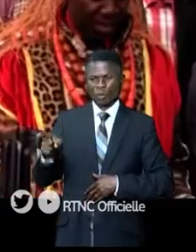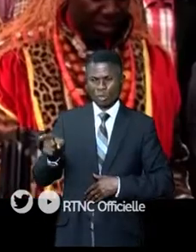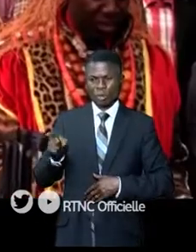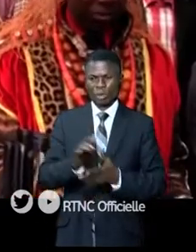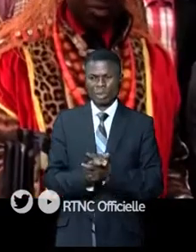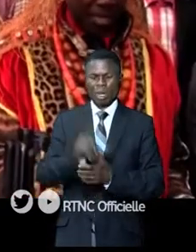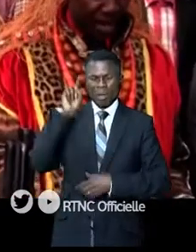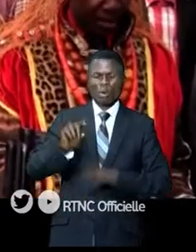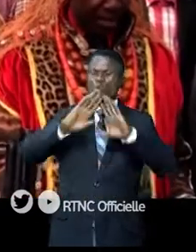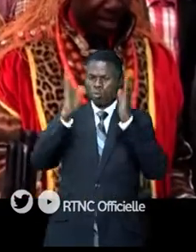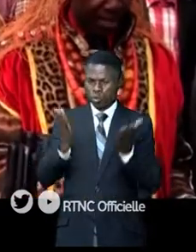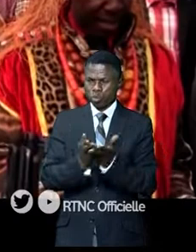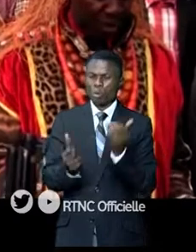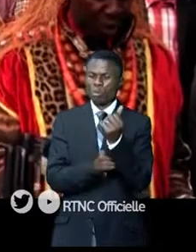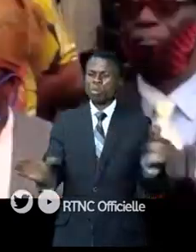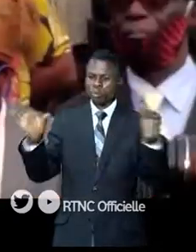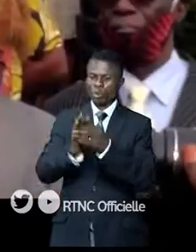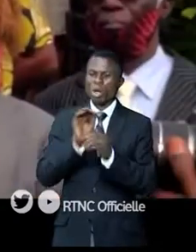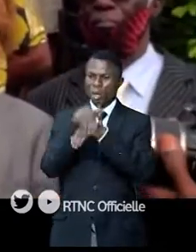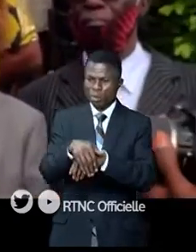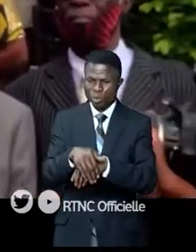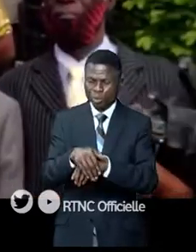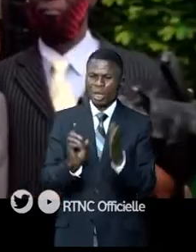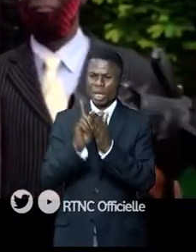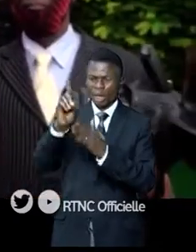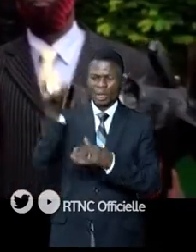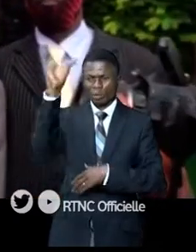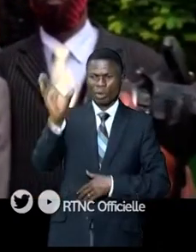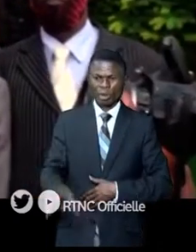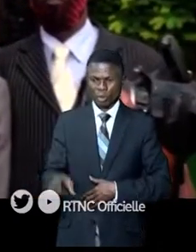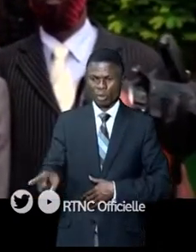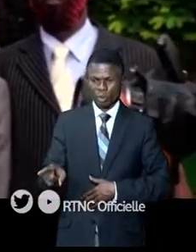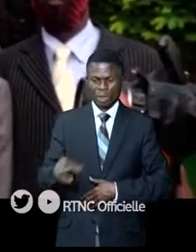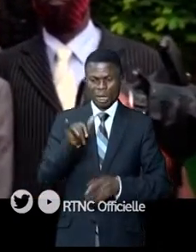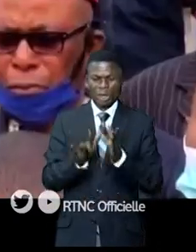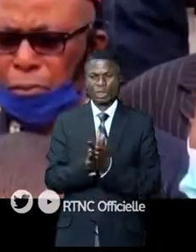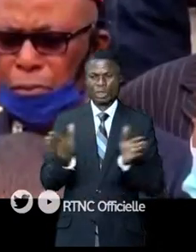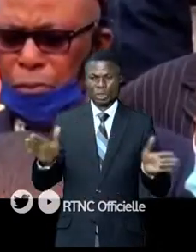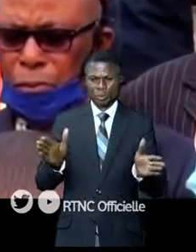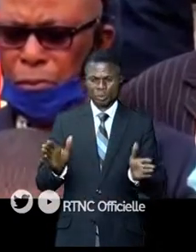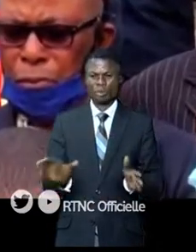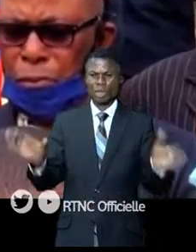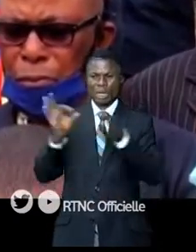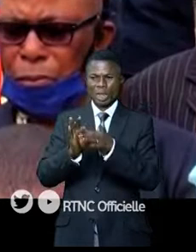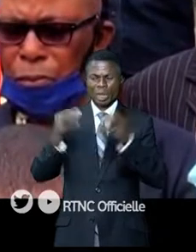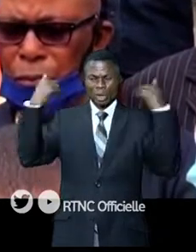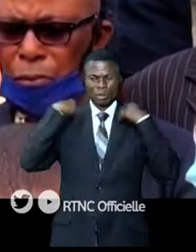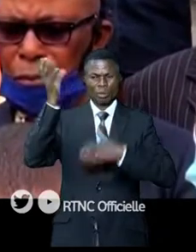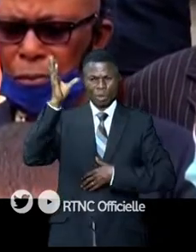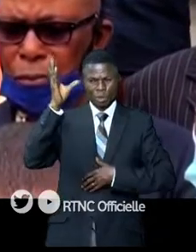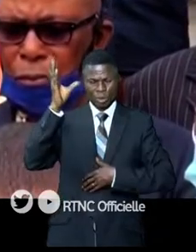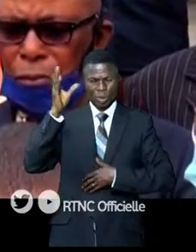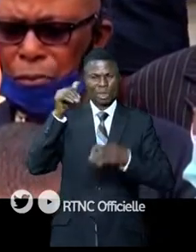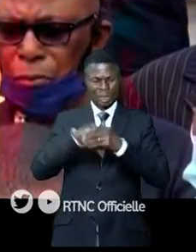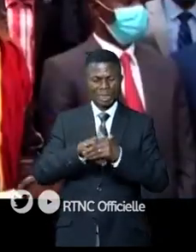vœu de voir toutes les couches sociales participer à l'émergence du Congo central. Le secrétaire national de l'Alliance des autorités traditionnelles a, au cours de